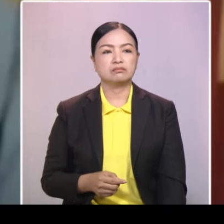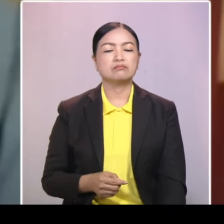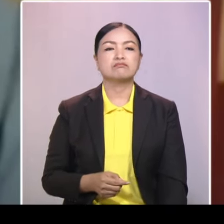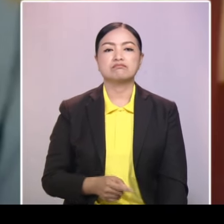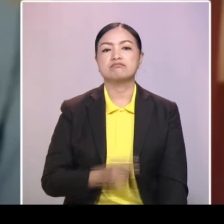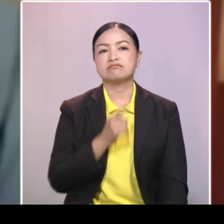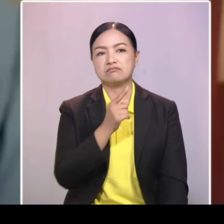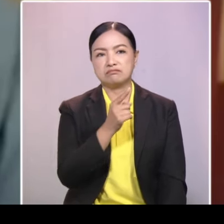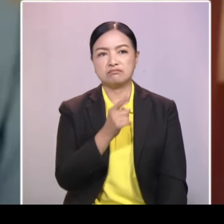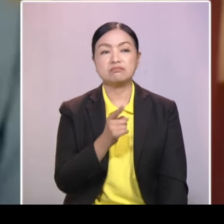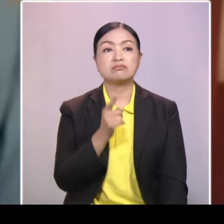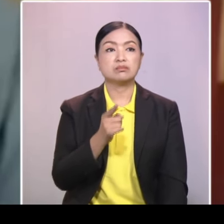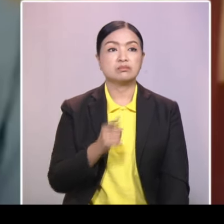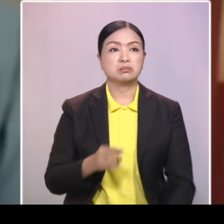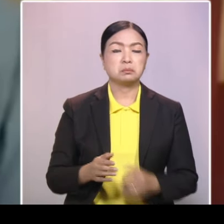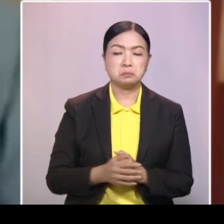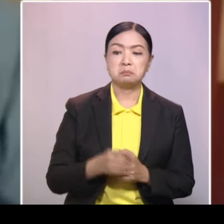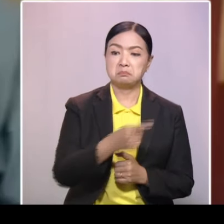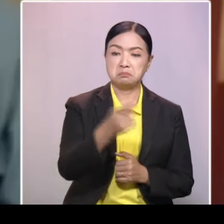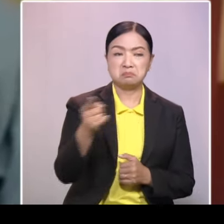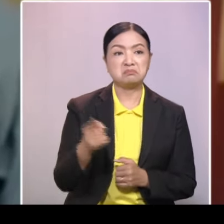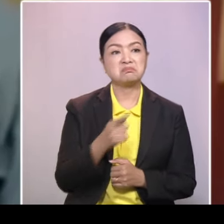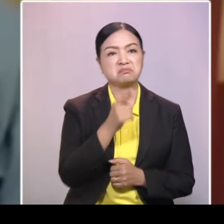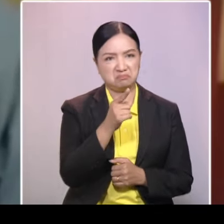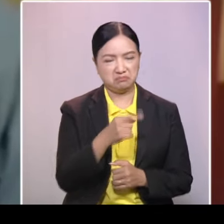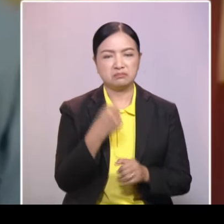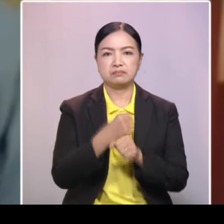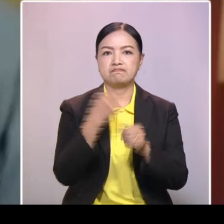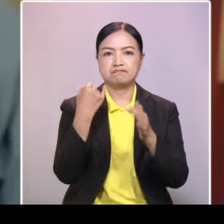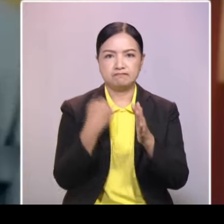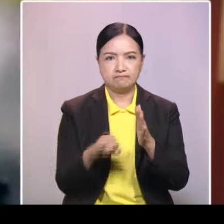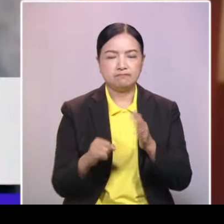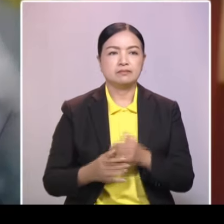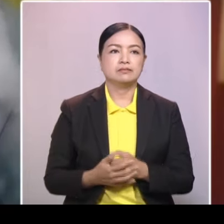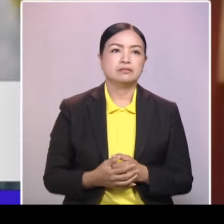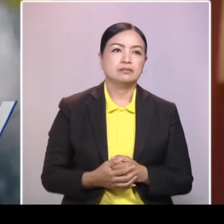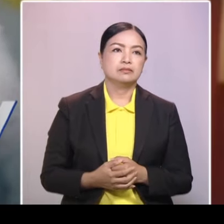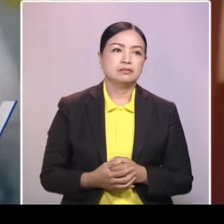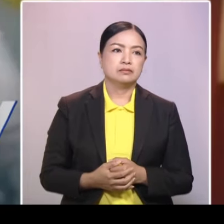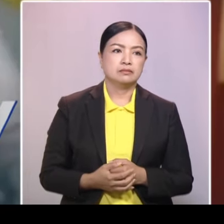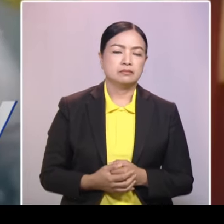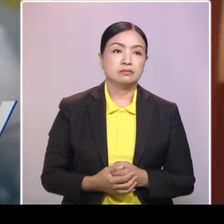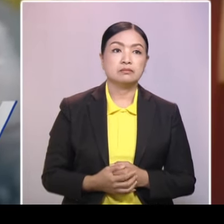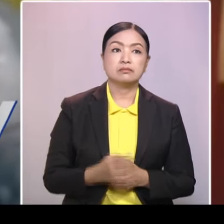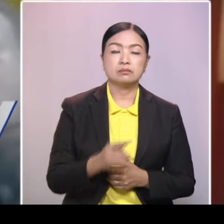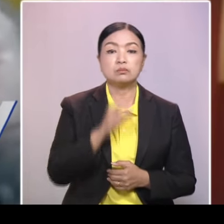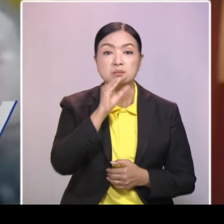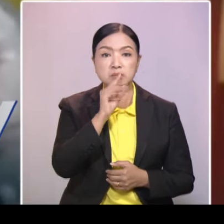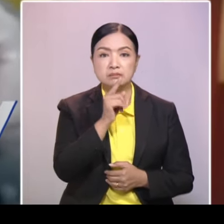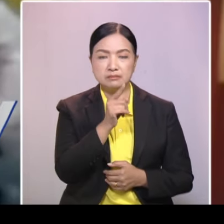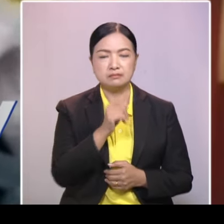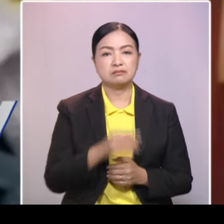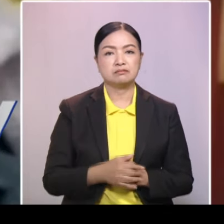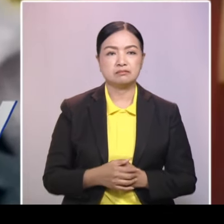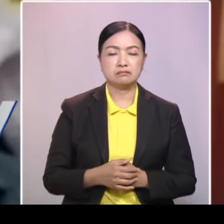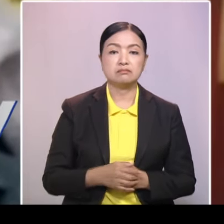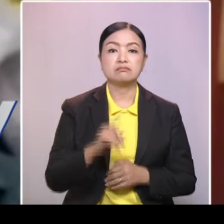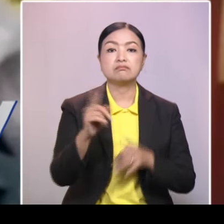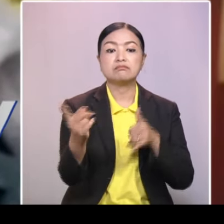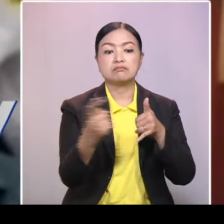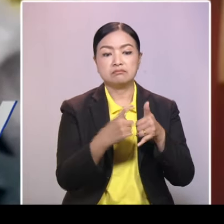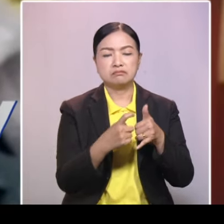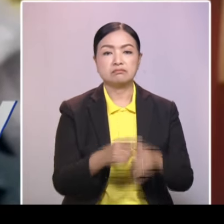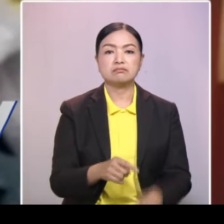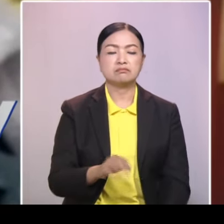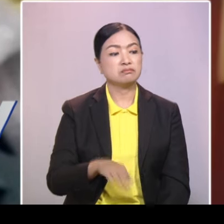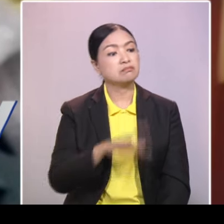ทบอกว่าถึงคุณจะเป็ขวนใจนะคุทำผลินะคะแล้วก็ตัวของเขามีการพูดดวยนะเพราะวเหยื่อถามวโ้ย